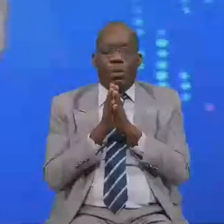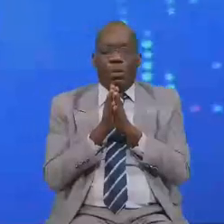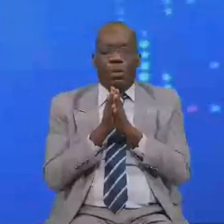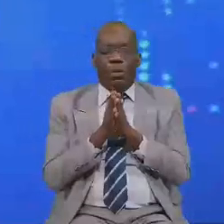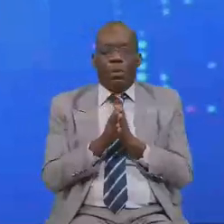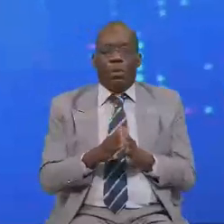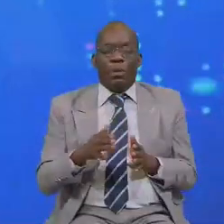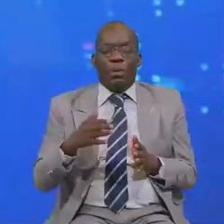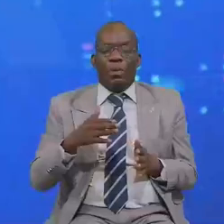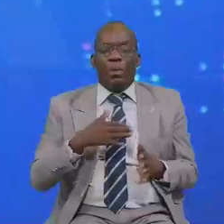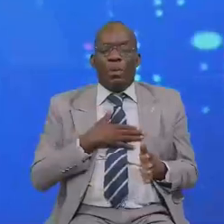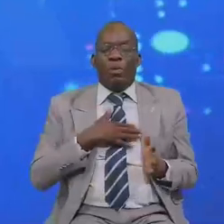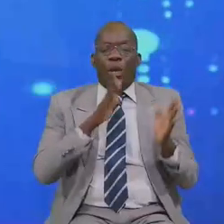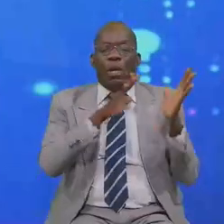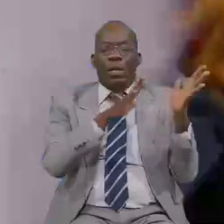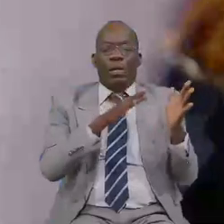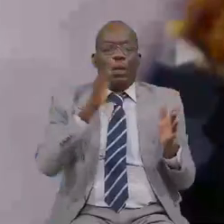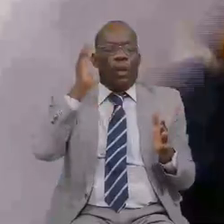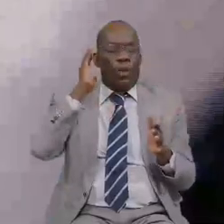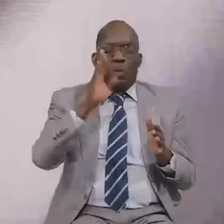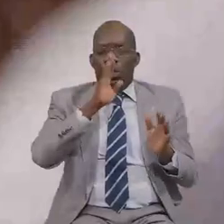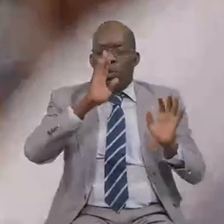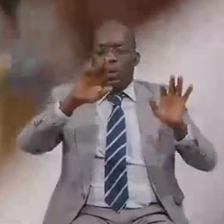mes attentes seront accordées.